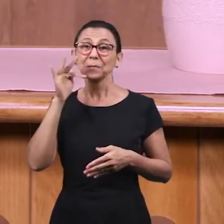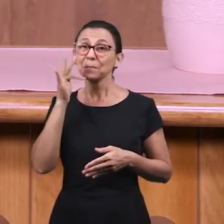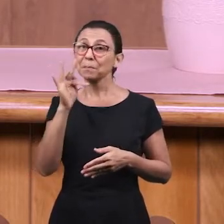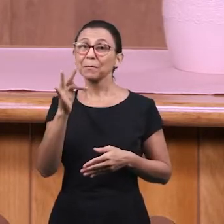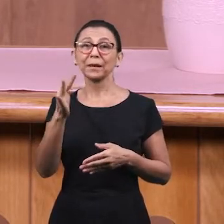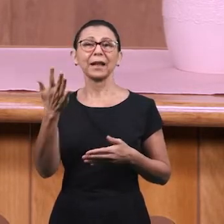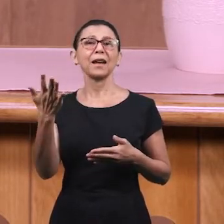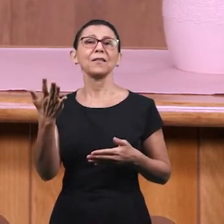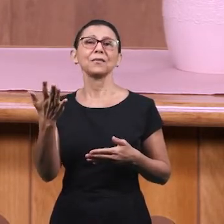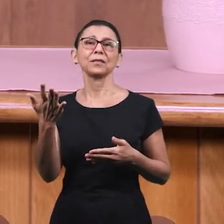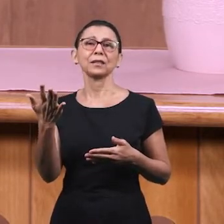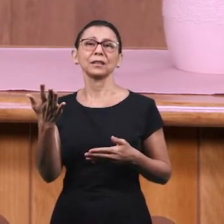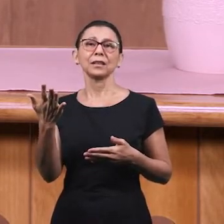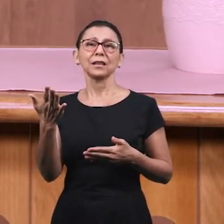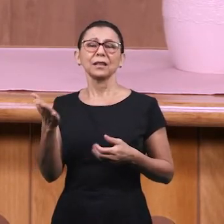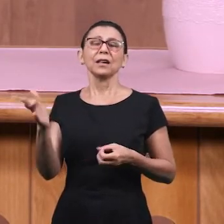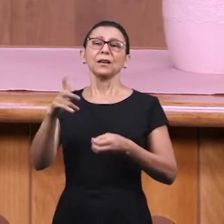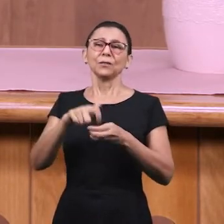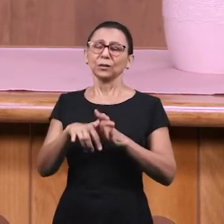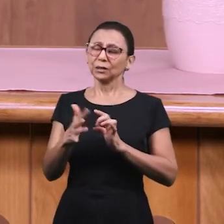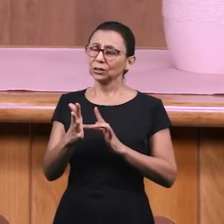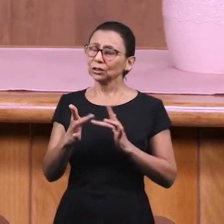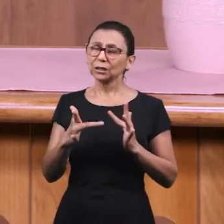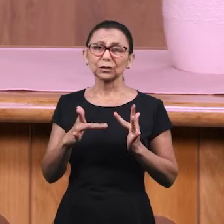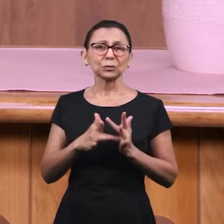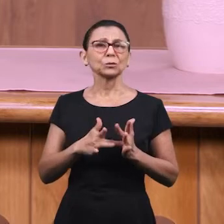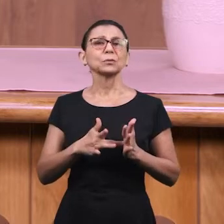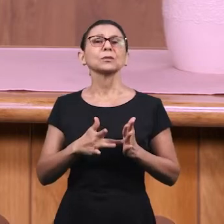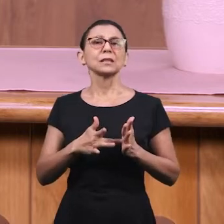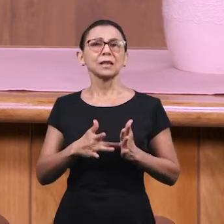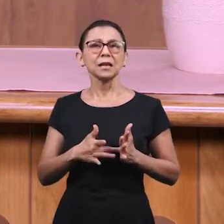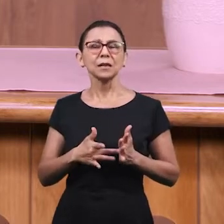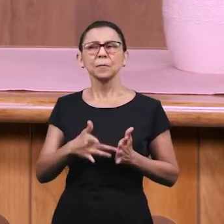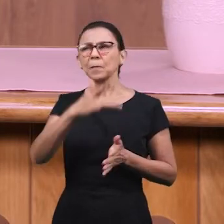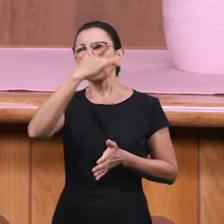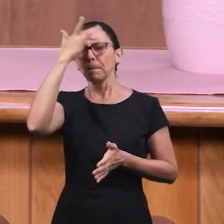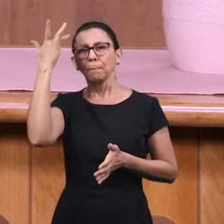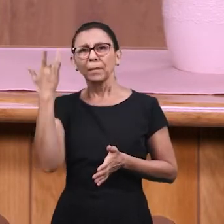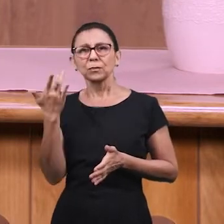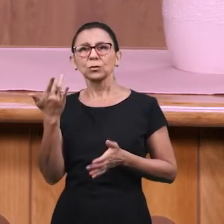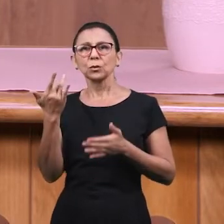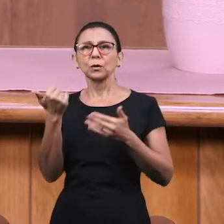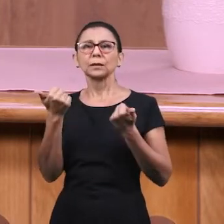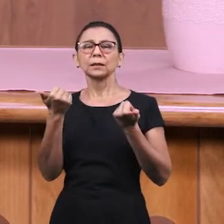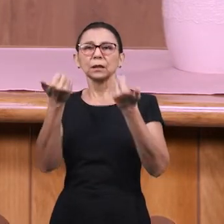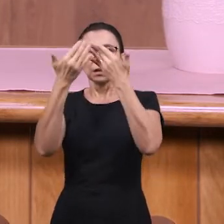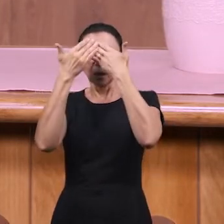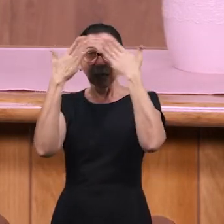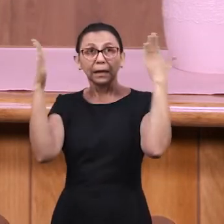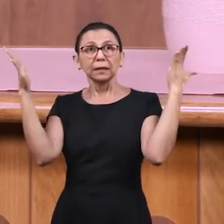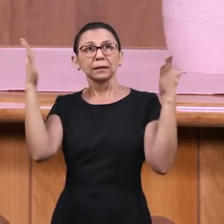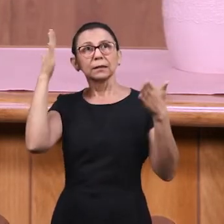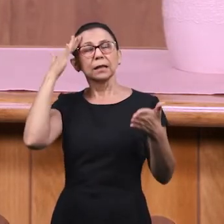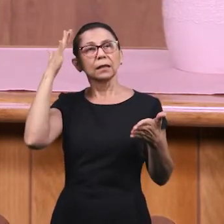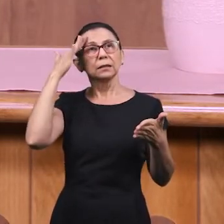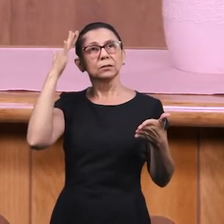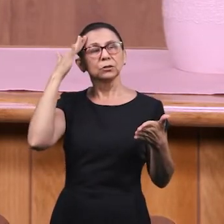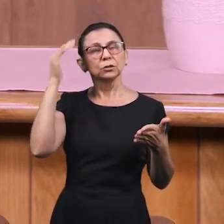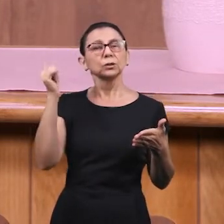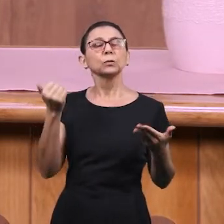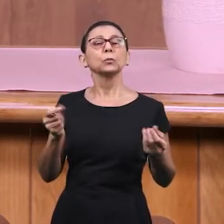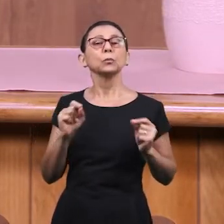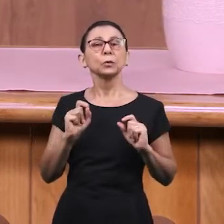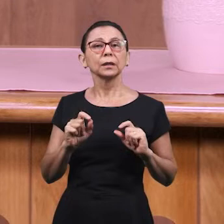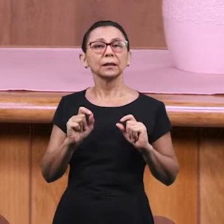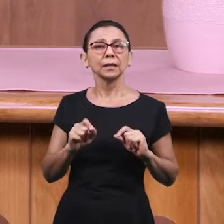вскоре. И Бог видит вскоре и показывает истинной церкви, потому что только услышат